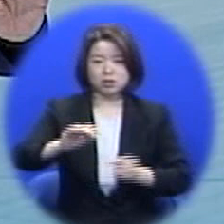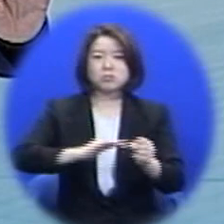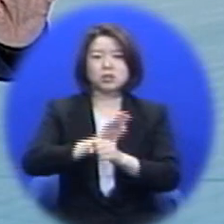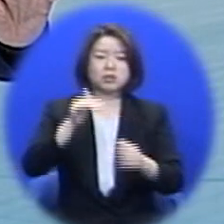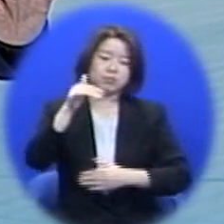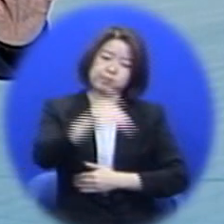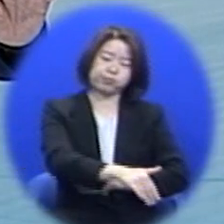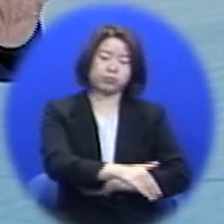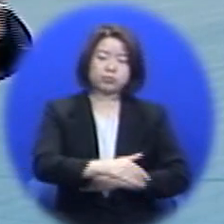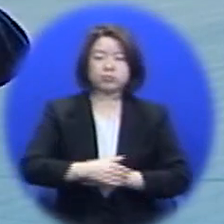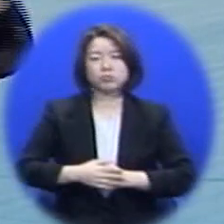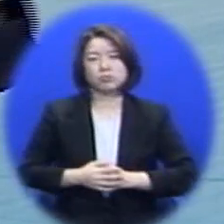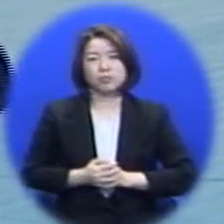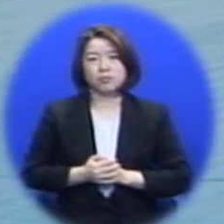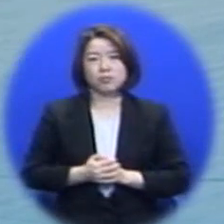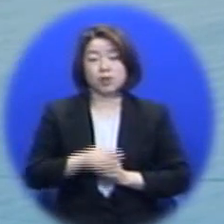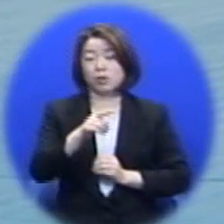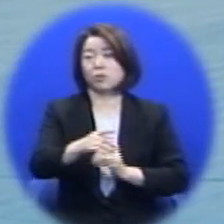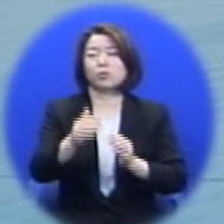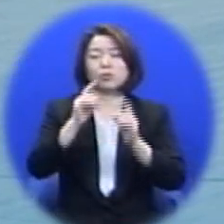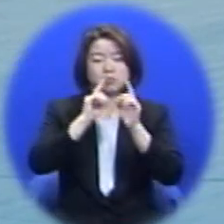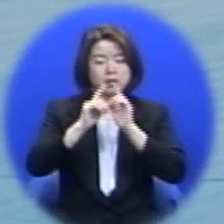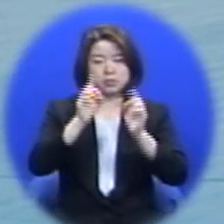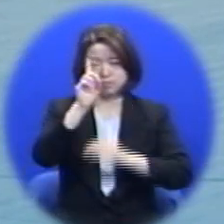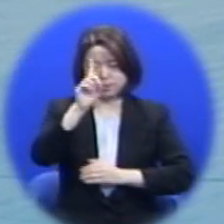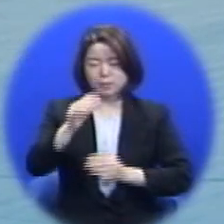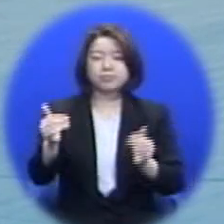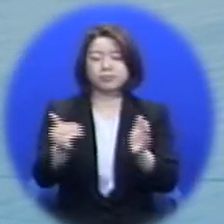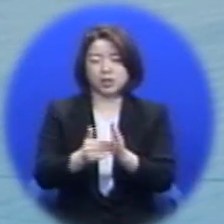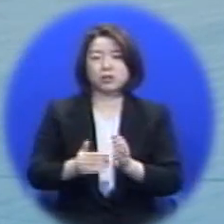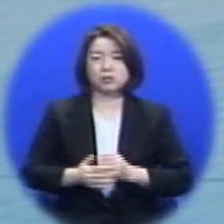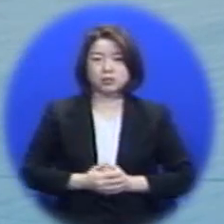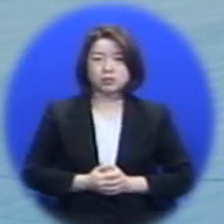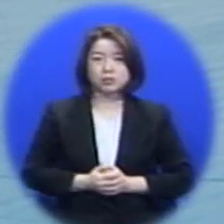잃어버렸다. 그걸 끝이에요.